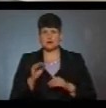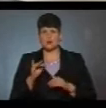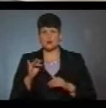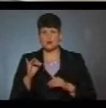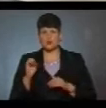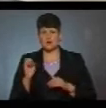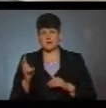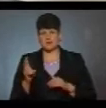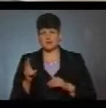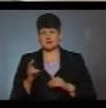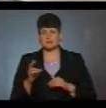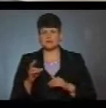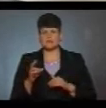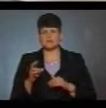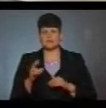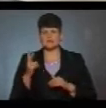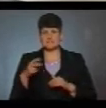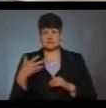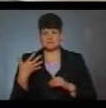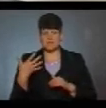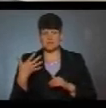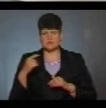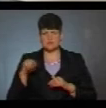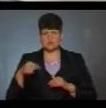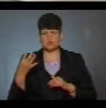Юрик від «Солідарності»